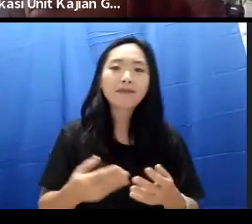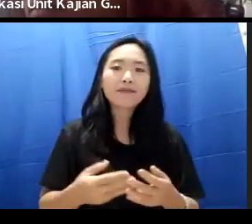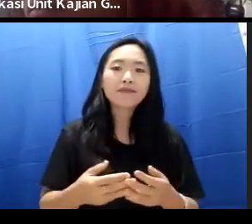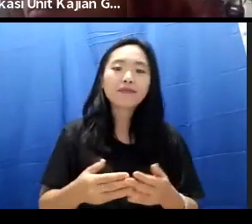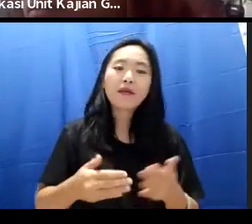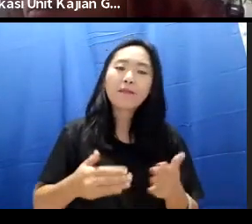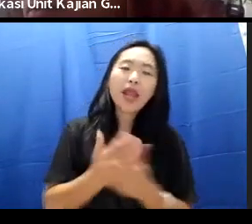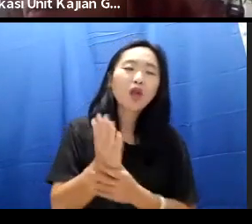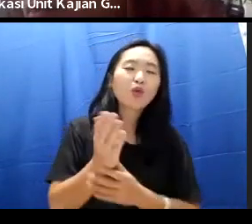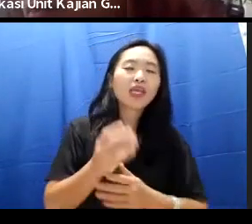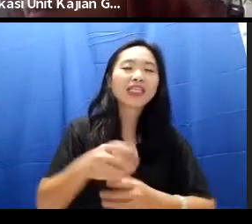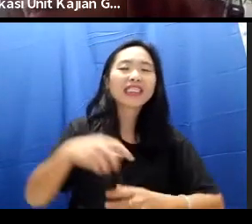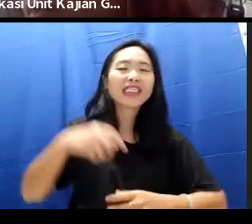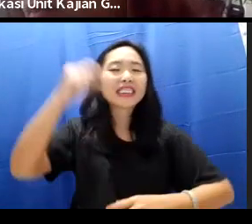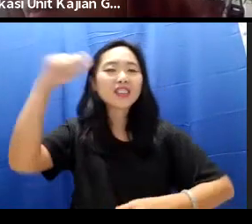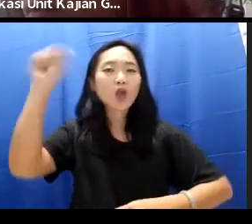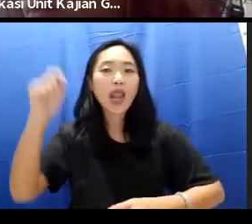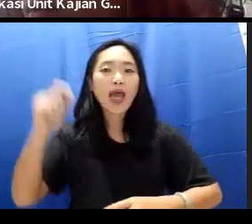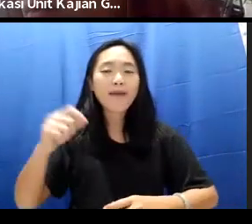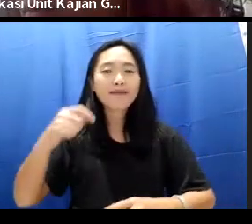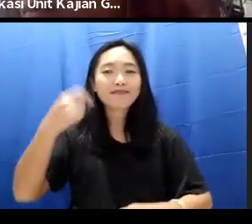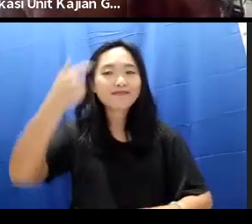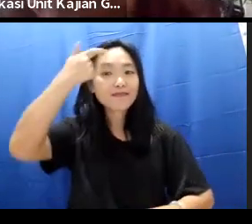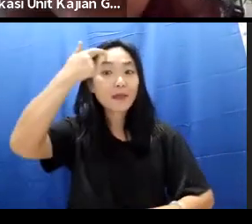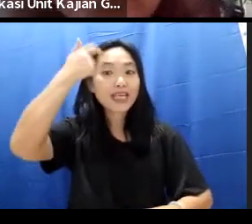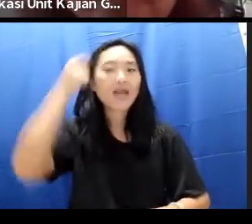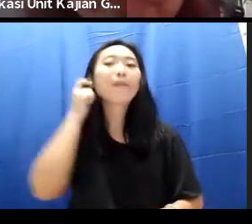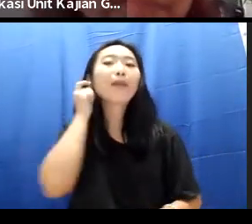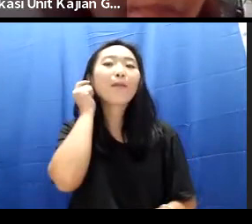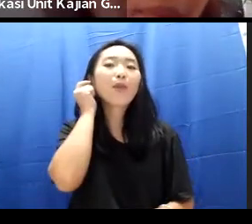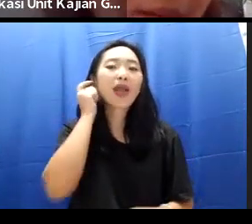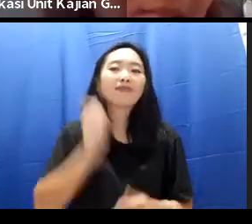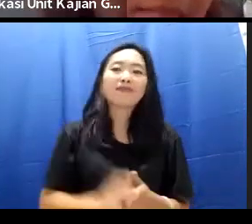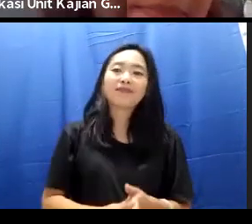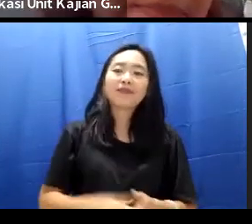Perempuan. Oke, dan saya akan ke Kak Diana.